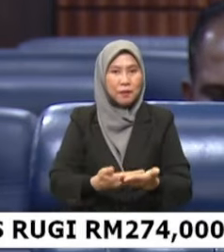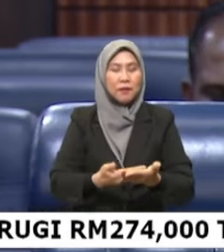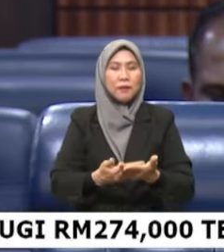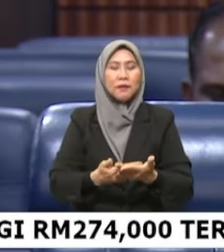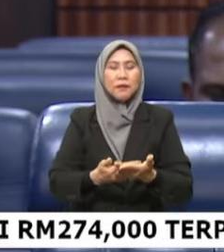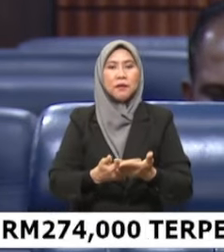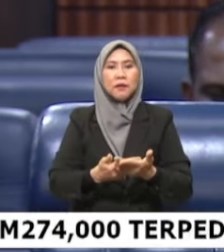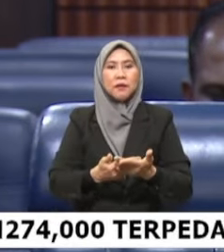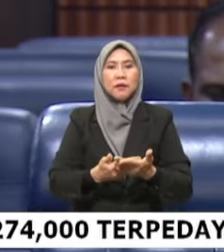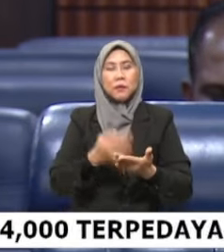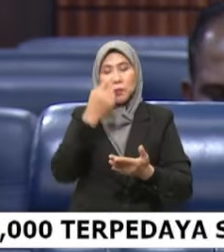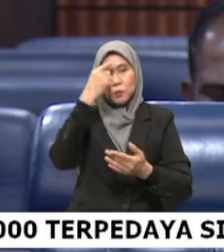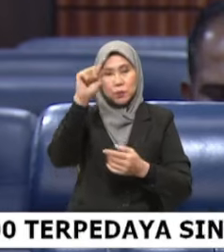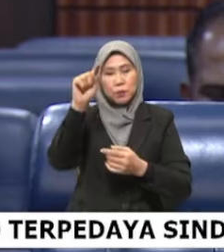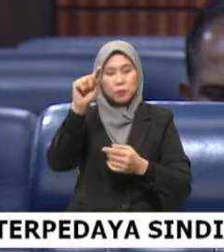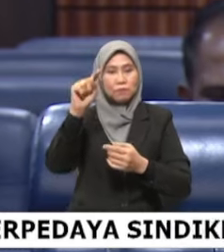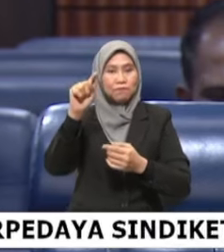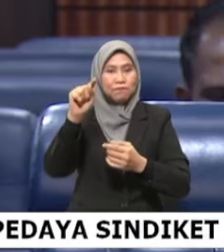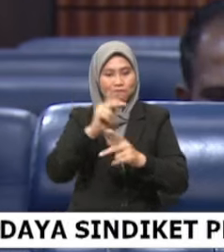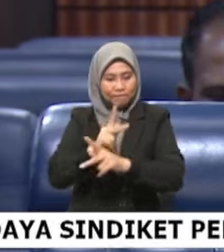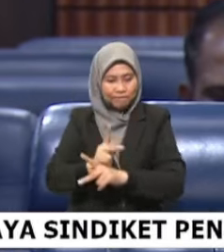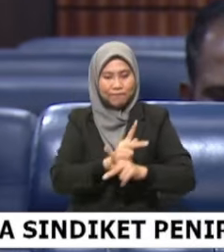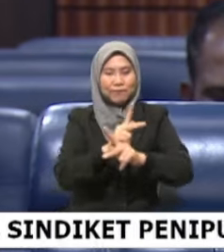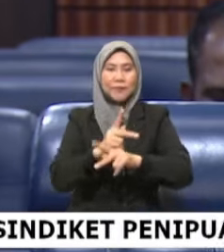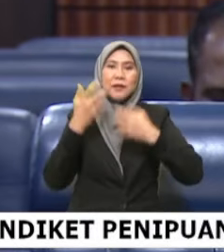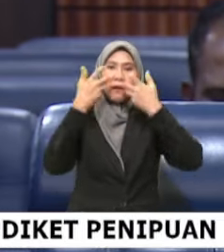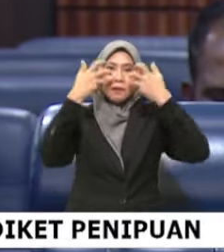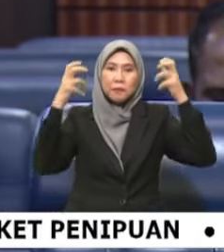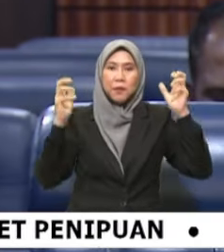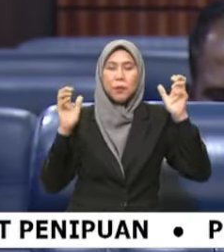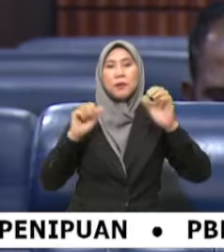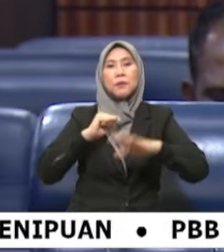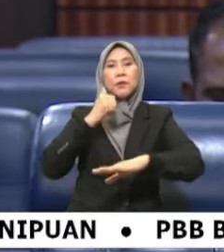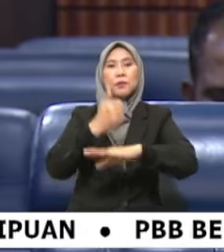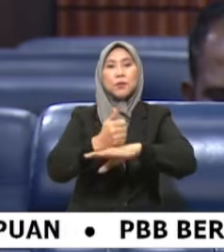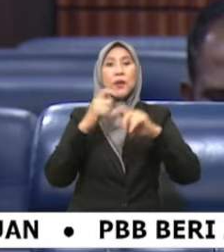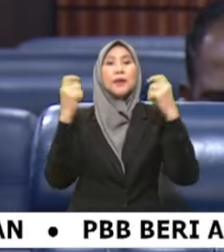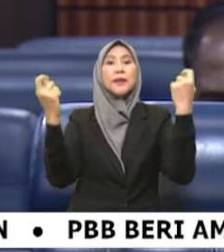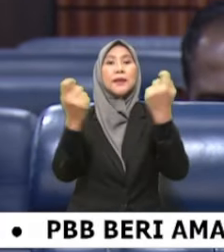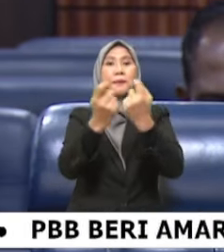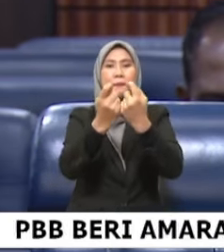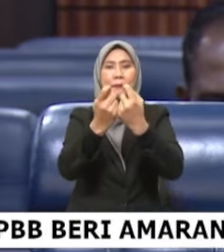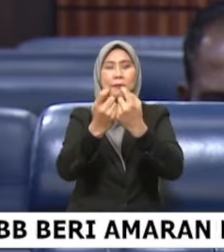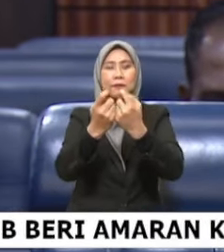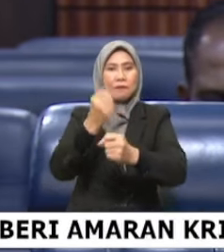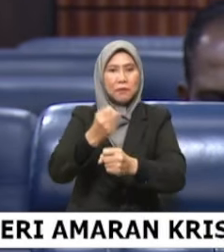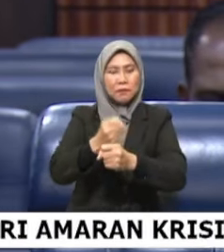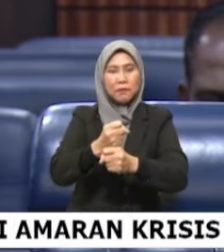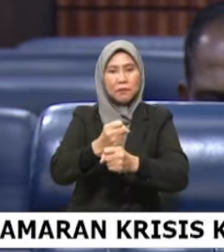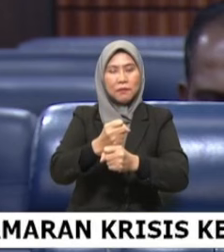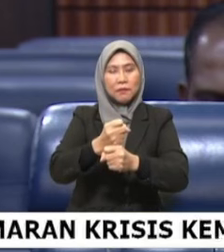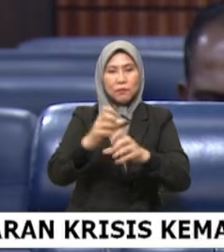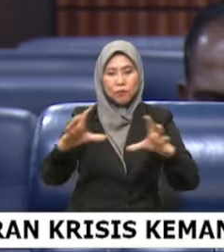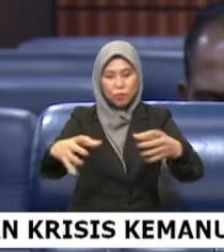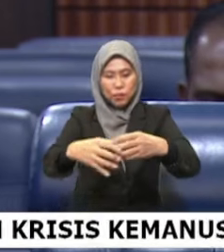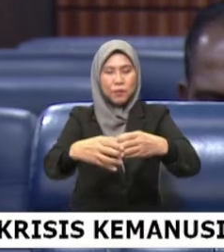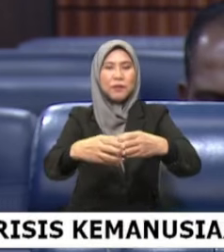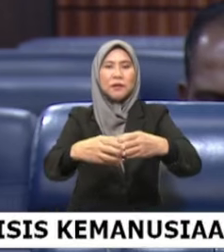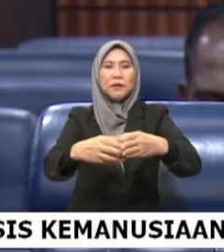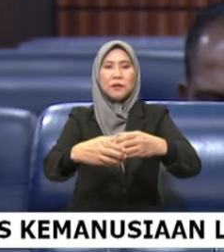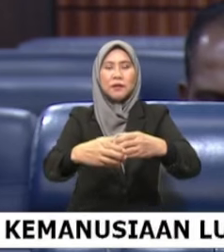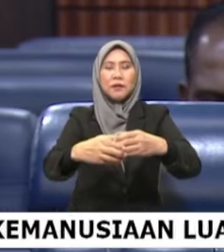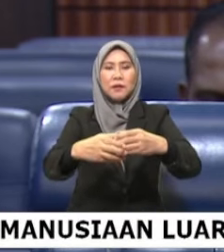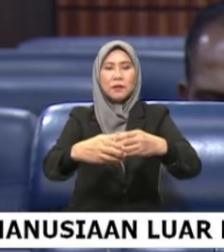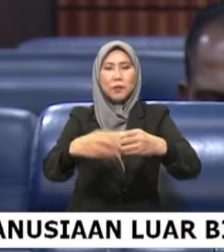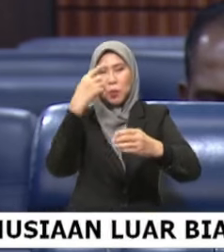melaksanakan konservasi harimau Malaya melalui penumpuhan pasukan bertugas kebangsaan bagi konservasi harimau